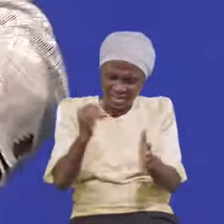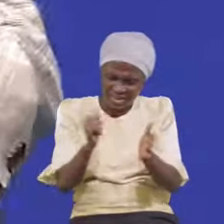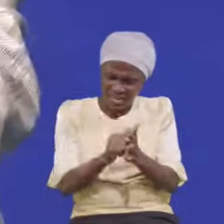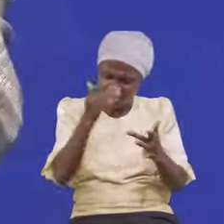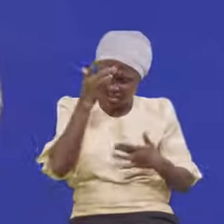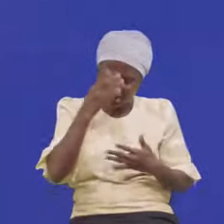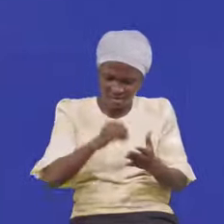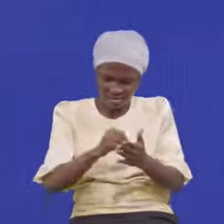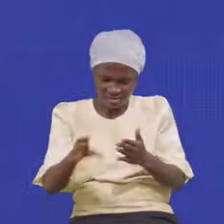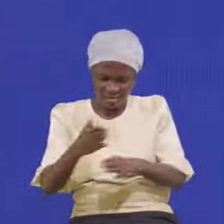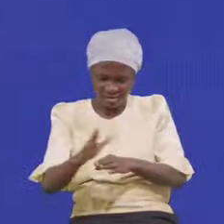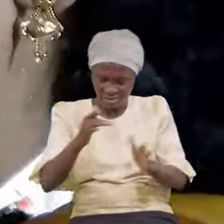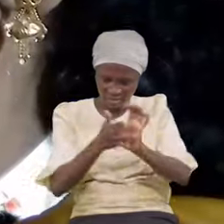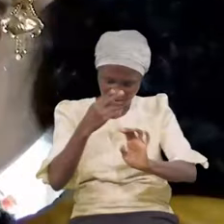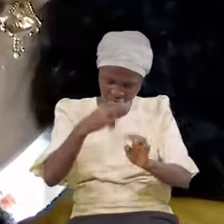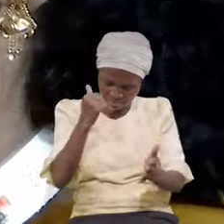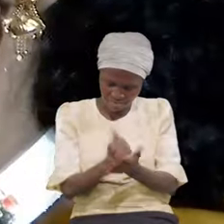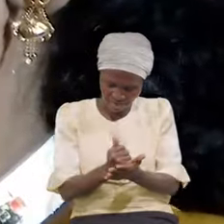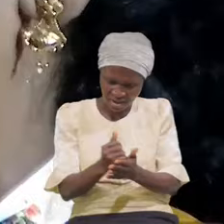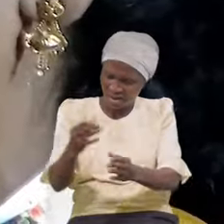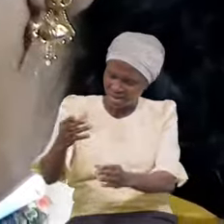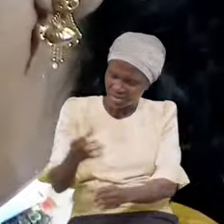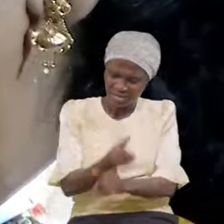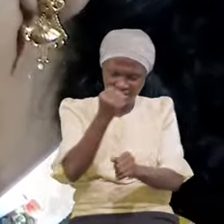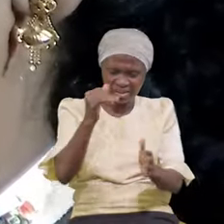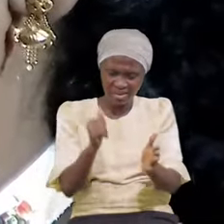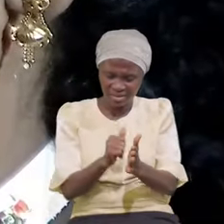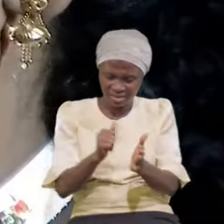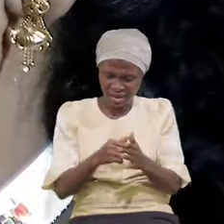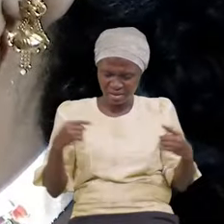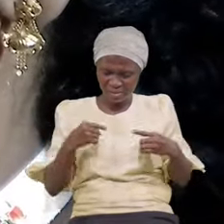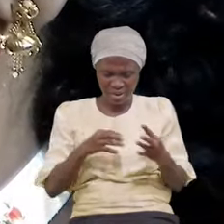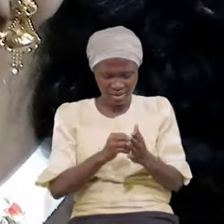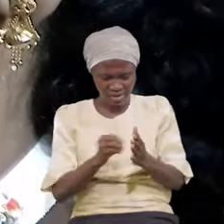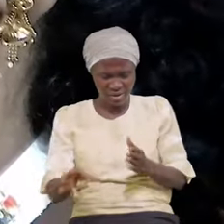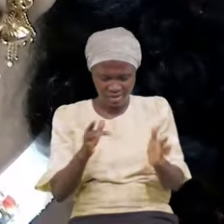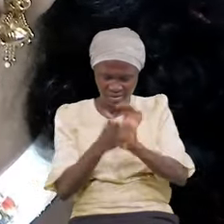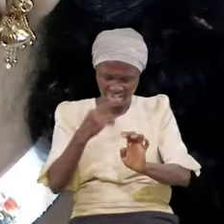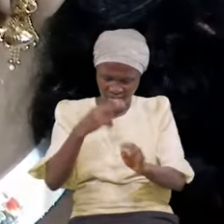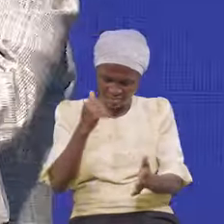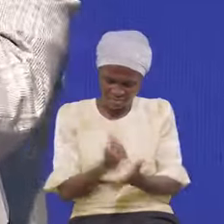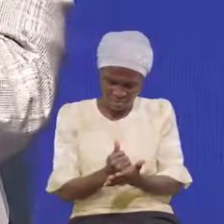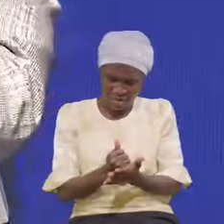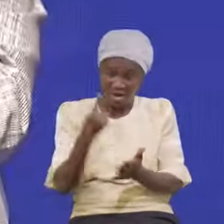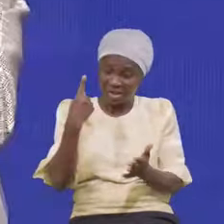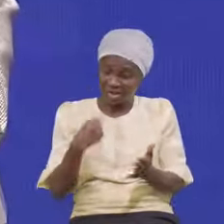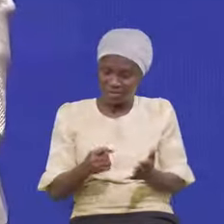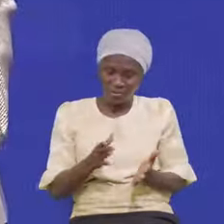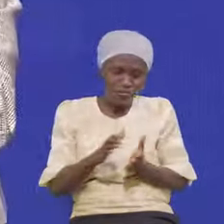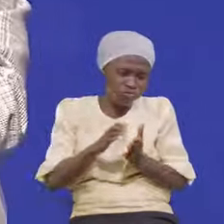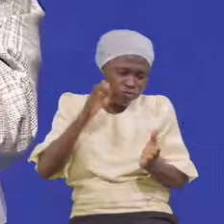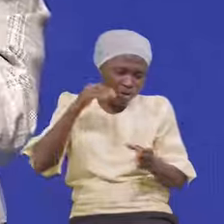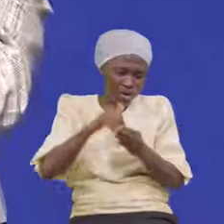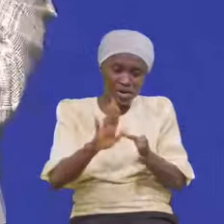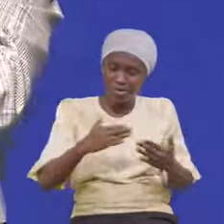యొక్క రోగాన్ని తొలగించండి. Take that pain away. ఆ నొప్పిని తొలగించండి. The swelling in your body, I